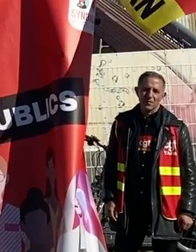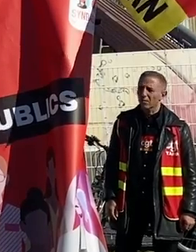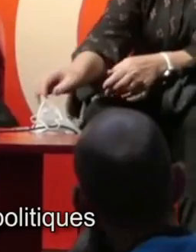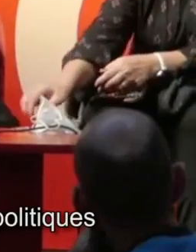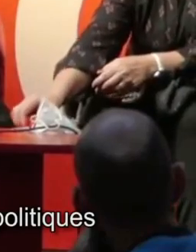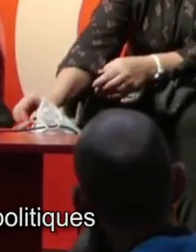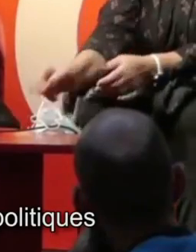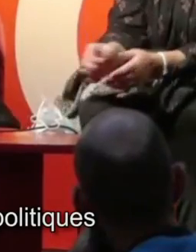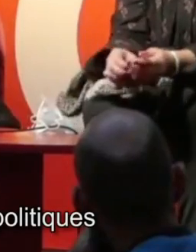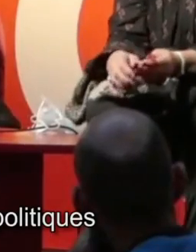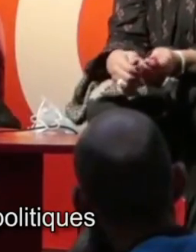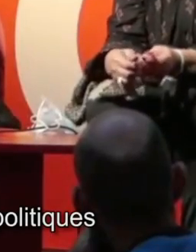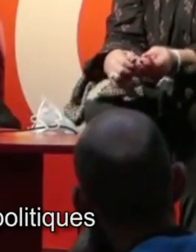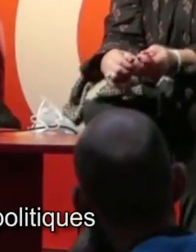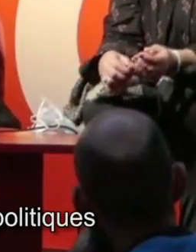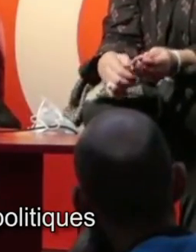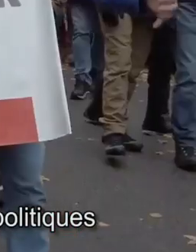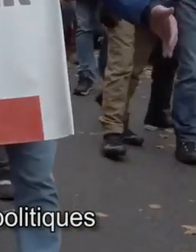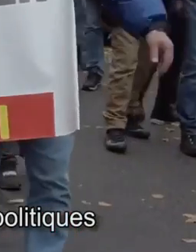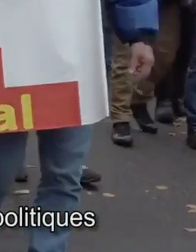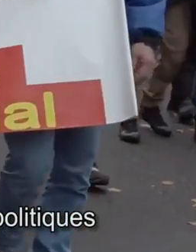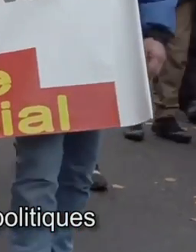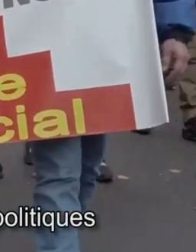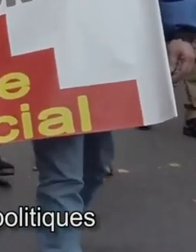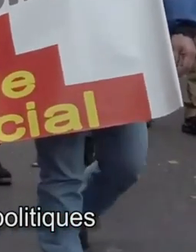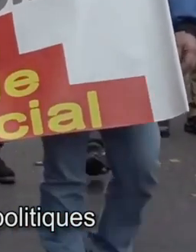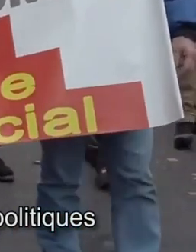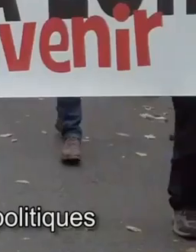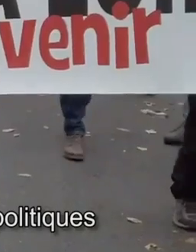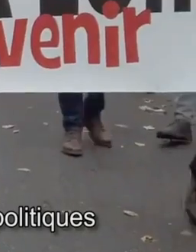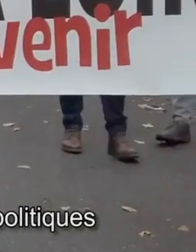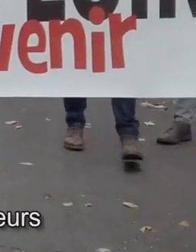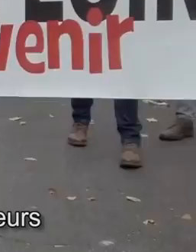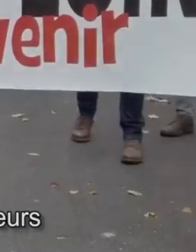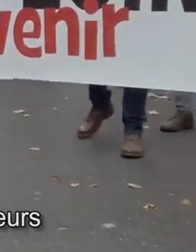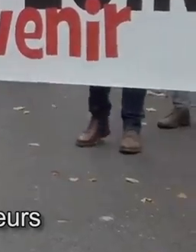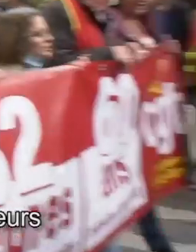physiquement. Nous sommes porteurs de propositions de rupture avec ces politiques qui doivent trouver leur